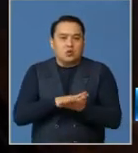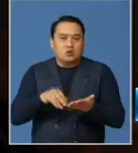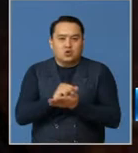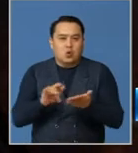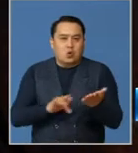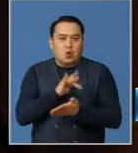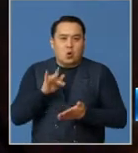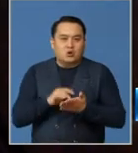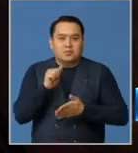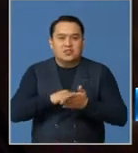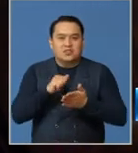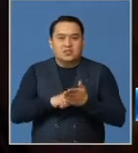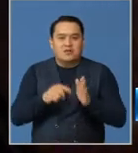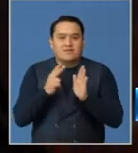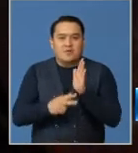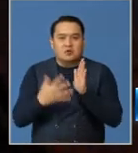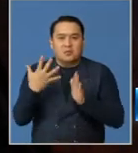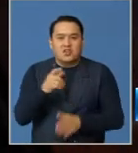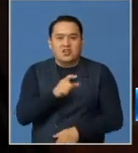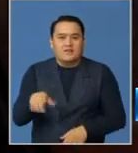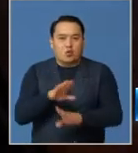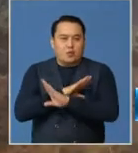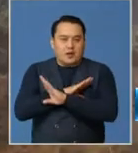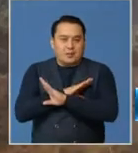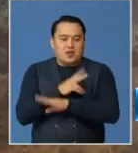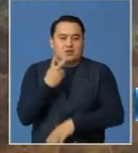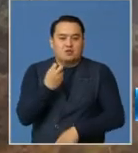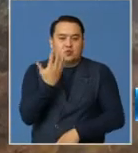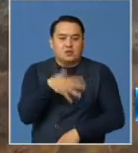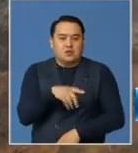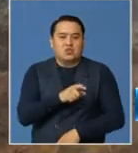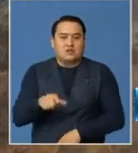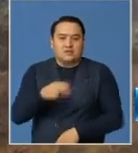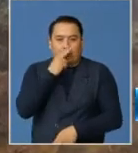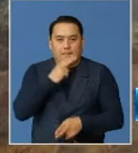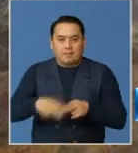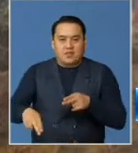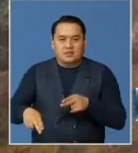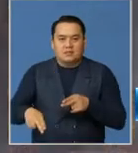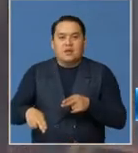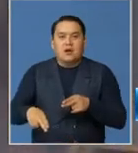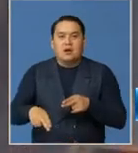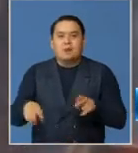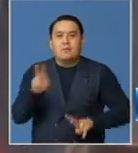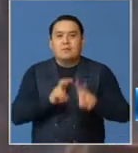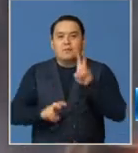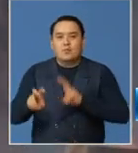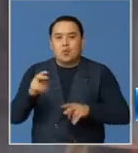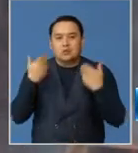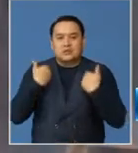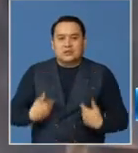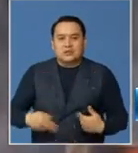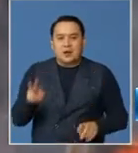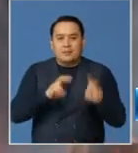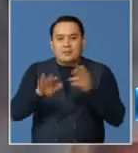и стала причиной гибели 85 человек. Порядка 250 числятся пропавшими без вести. Поиски тел погибших до